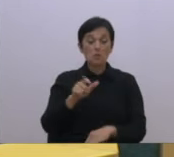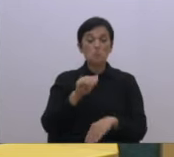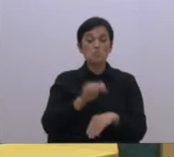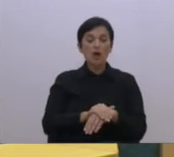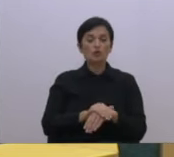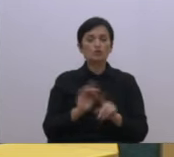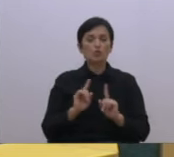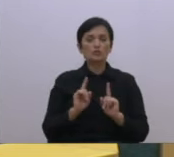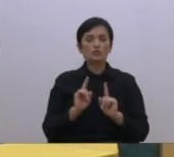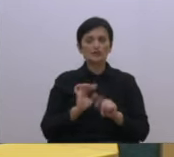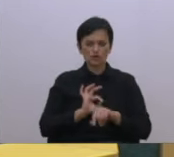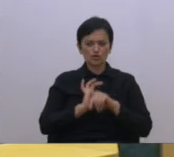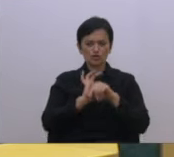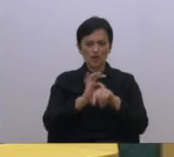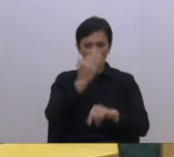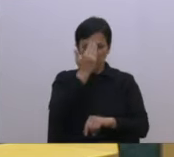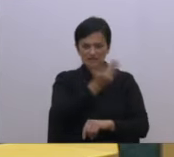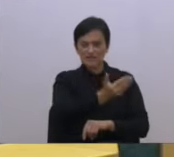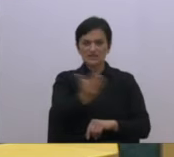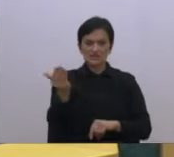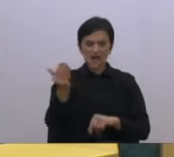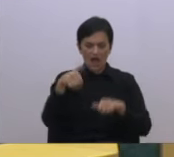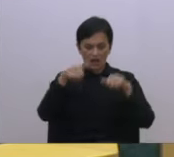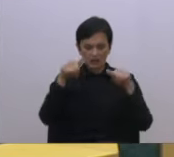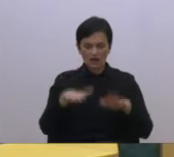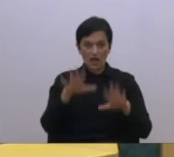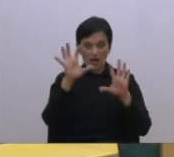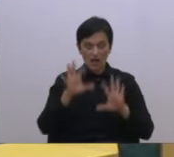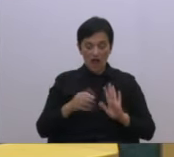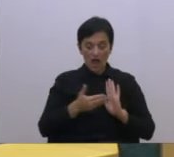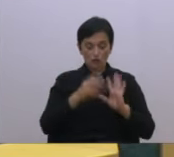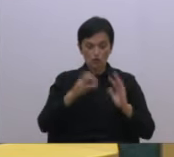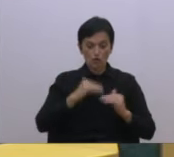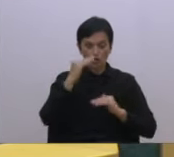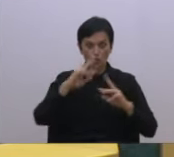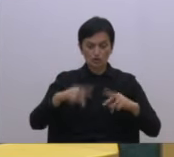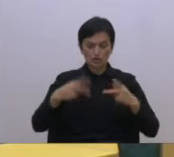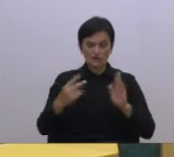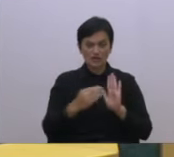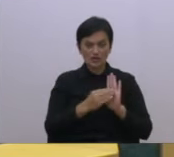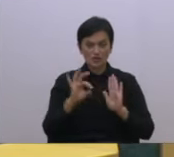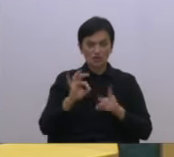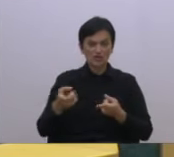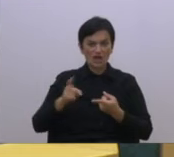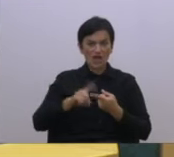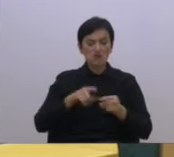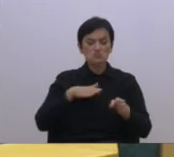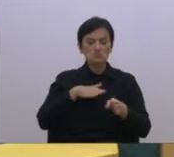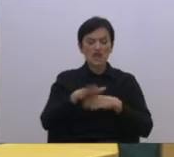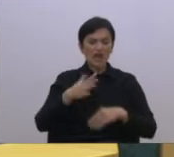ფაქტობრივად ჩატარდა სახალხო რეფერენდუმი ამ კანონთან და კონსტიტუციურ ცვლილებასთან დაკავშირებით. მთელი ქვეყნის